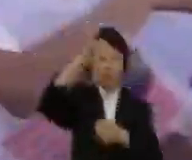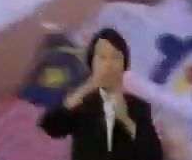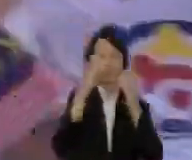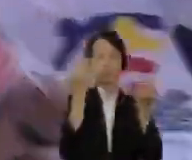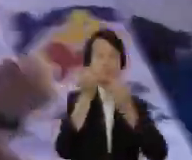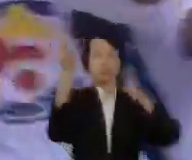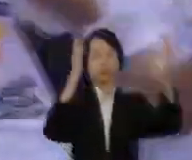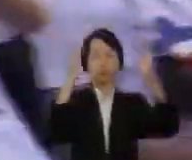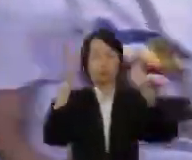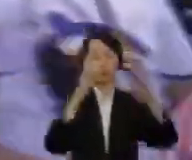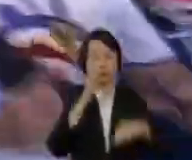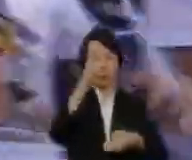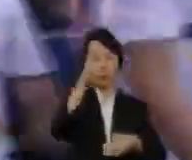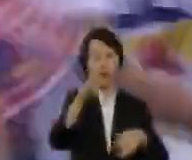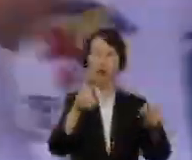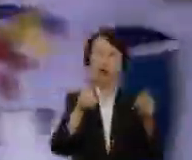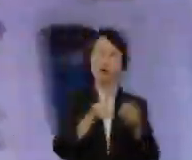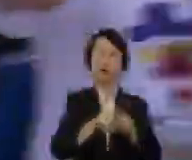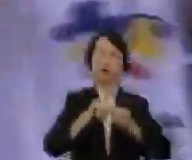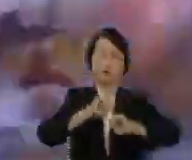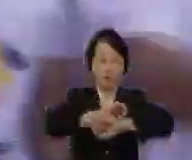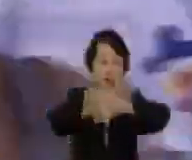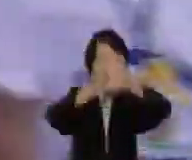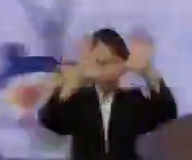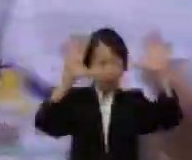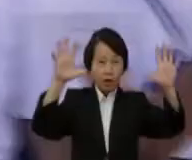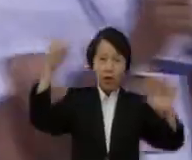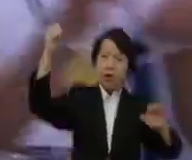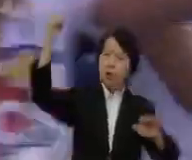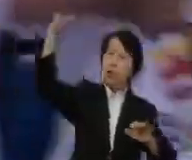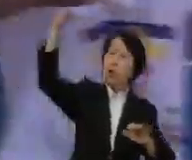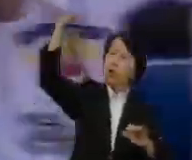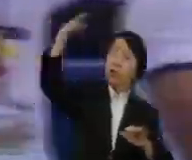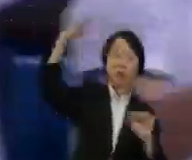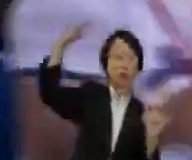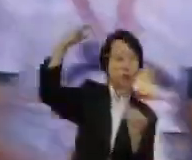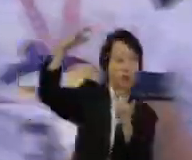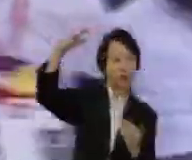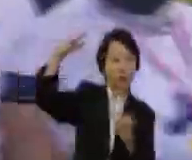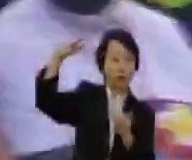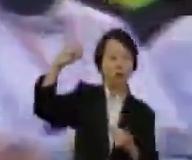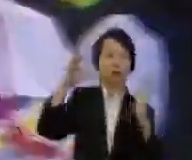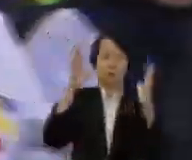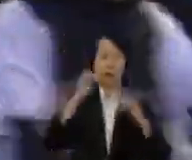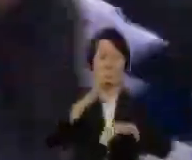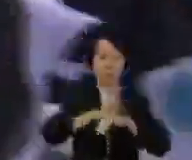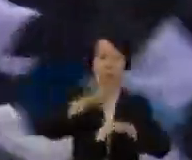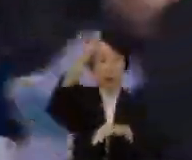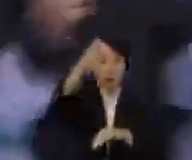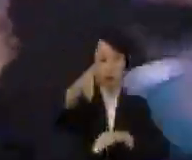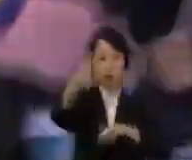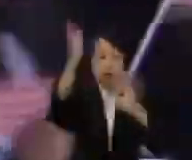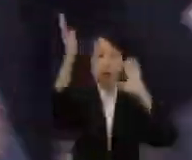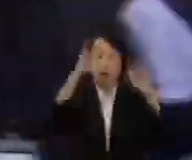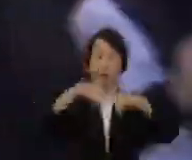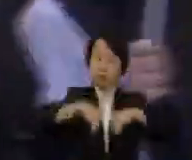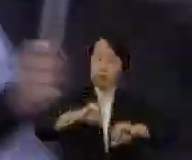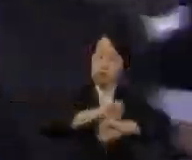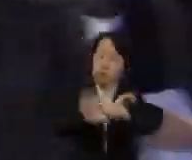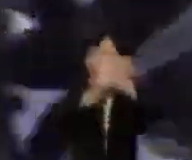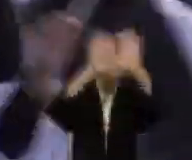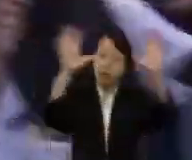keluarga Malaysia akan juga secerah dan seterang mentari yang naik. Semoga masa depan Malaysia terus